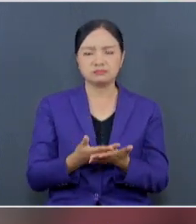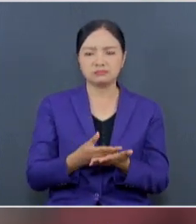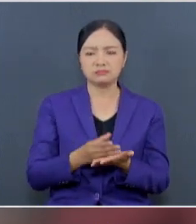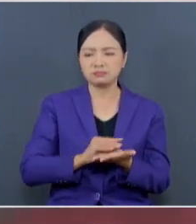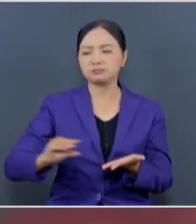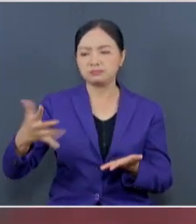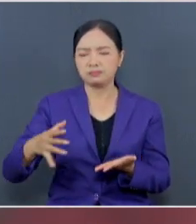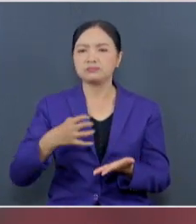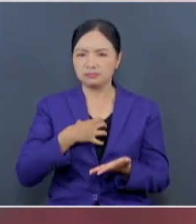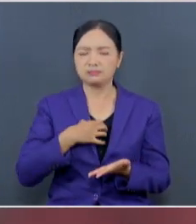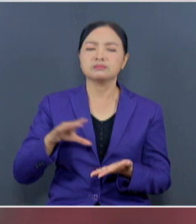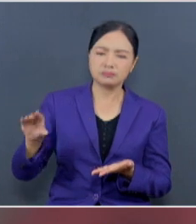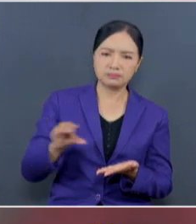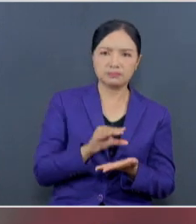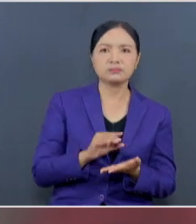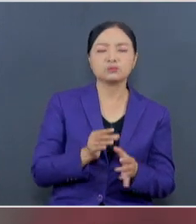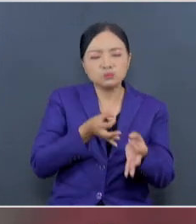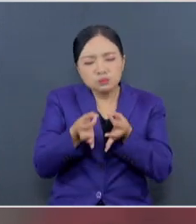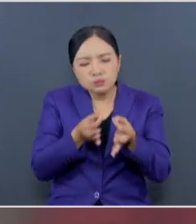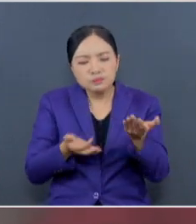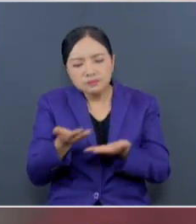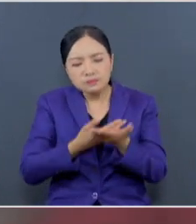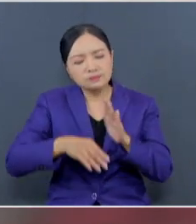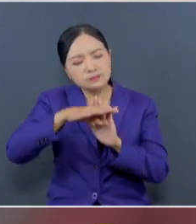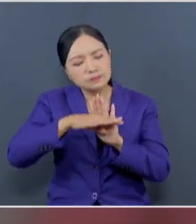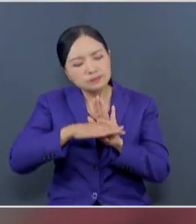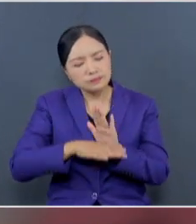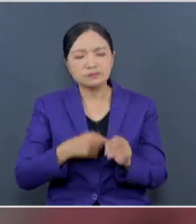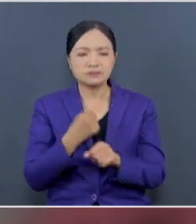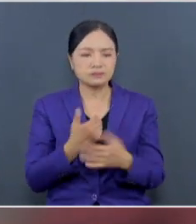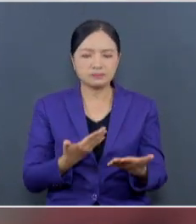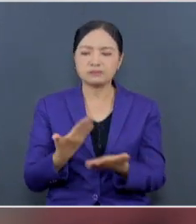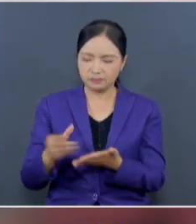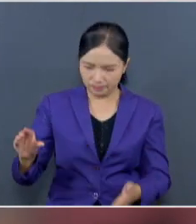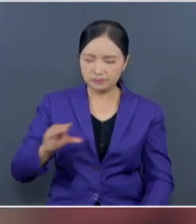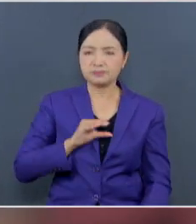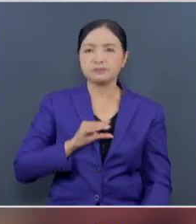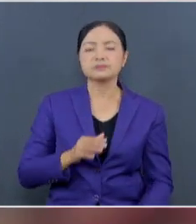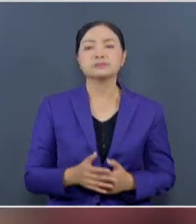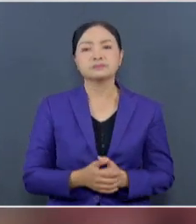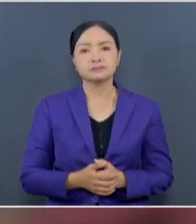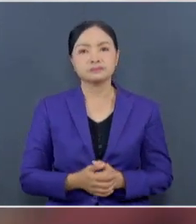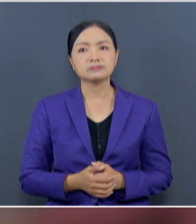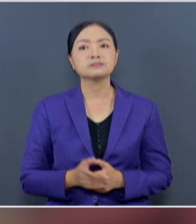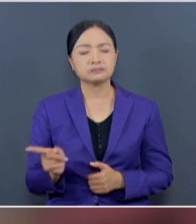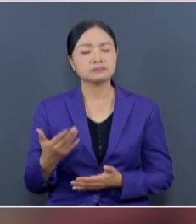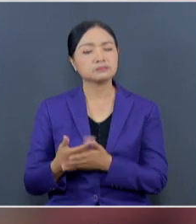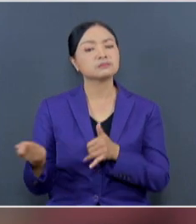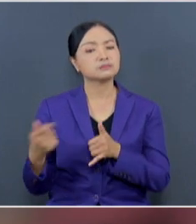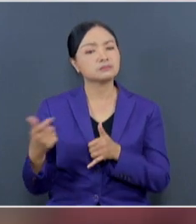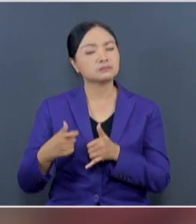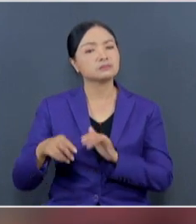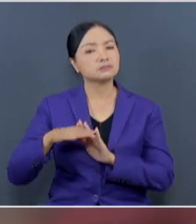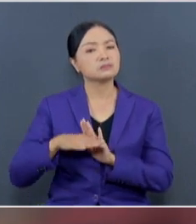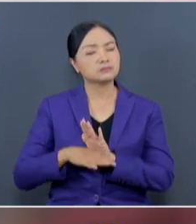งี้ยครับก็มาปรึกษาหารือกันทำวิธีไหนที่ว่าจะได้เงินคืนนะครับแล้วเขาต้องจ่ายเรายังไง